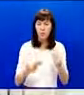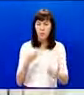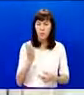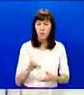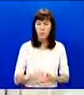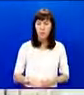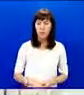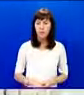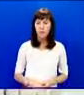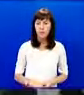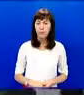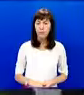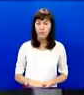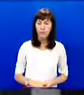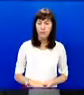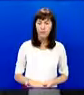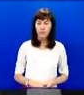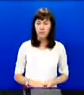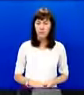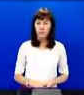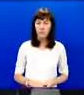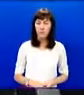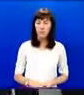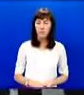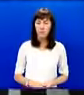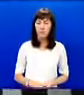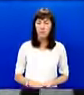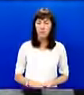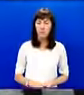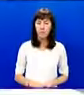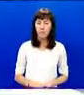ұйымдастырылмақ. Гүлсанат Қалмырзақызы, Рулан Рүстемов, Бақтбай Ларов, оңтүстік ақпарат.